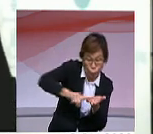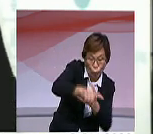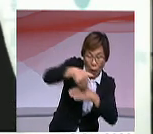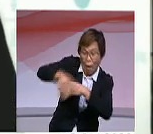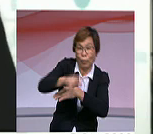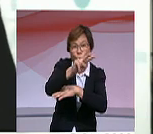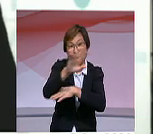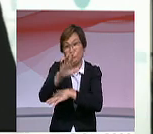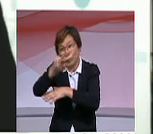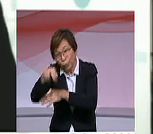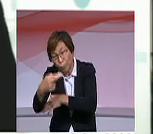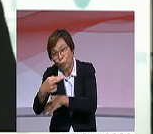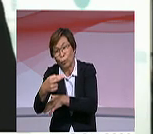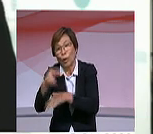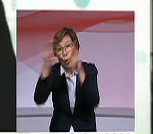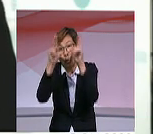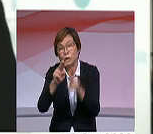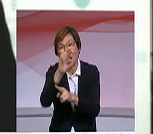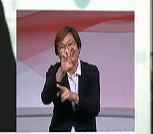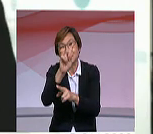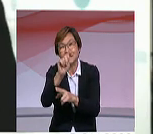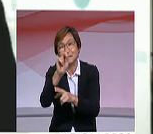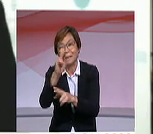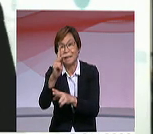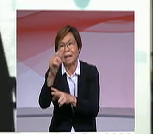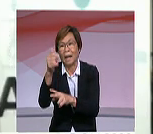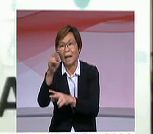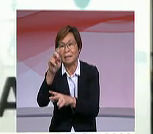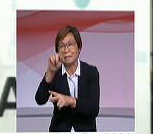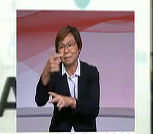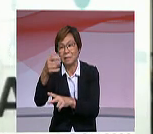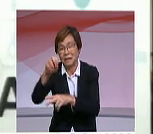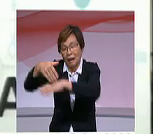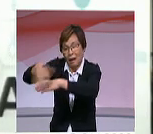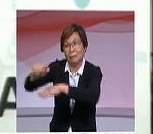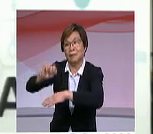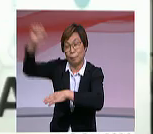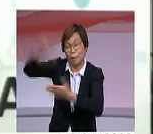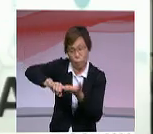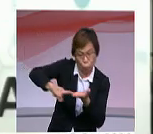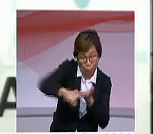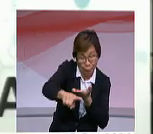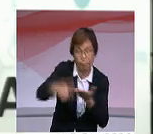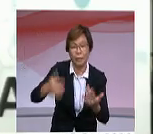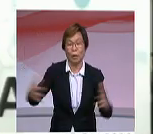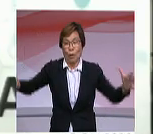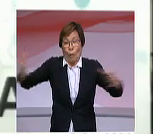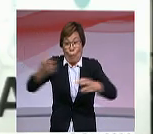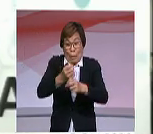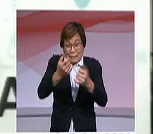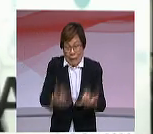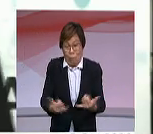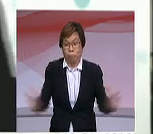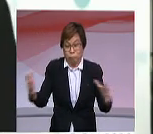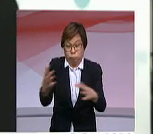menghantar 25,000 ujian RTK ke negeri Sabah. So, sebenarnya kalau kita dapat simpulkan hari ini, pada